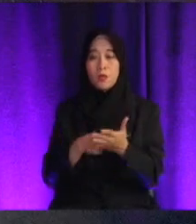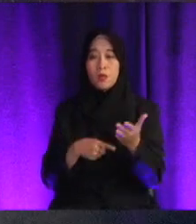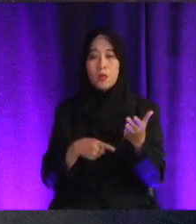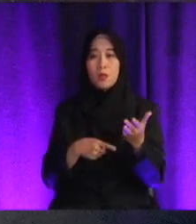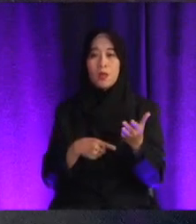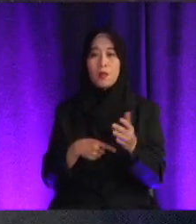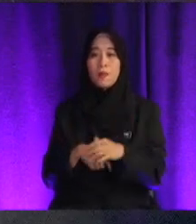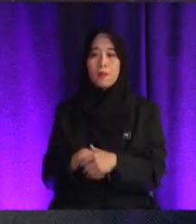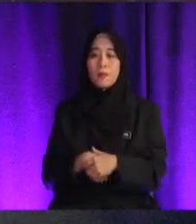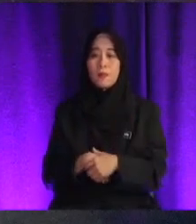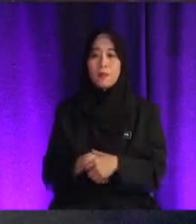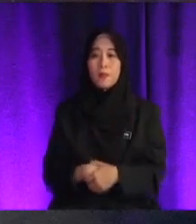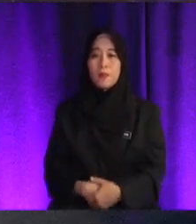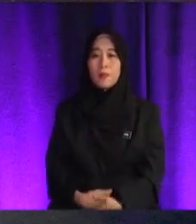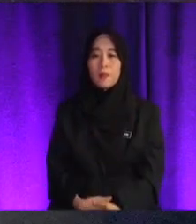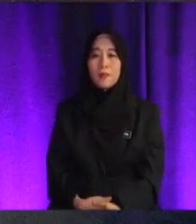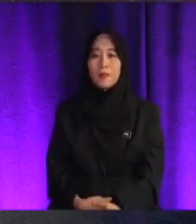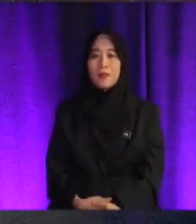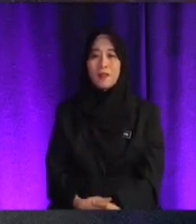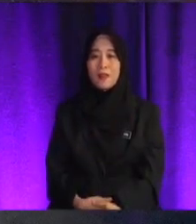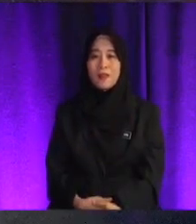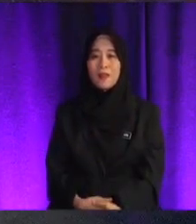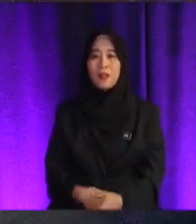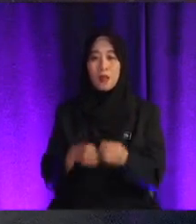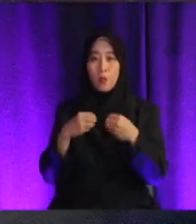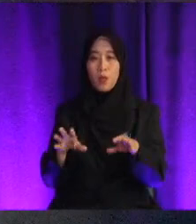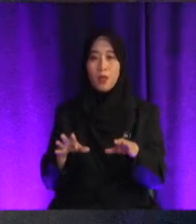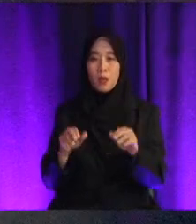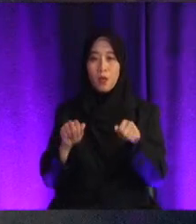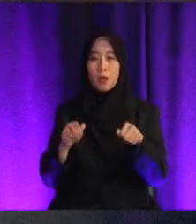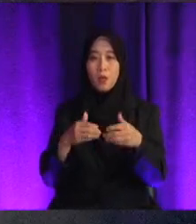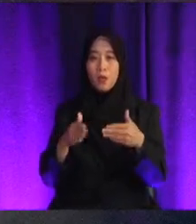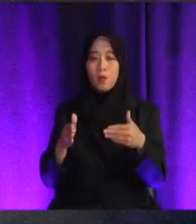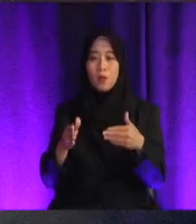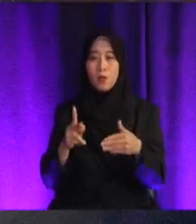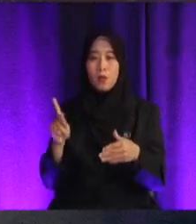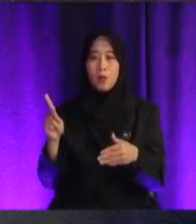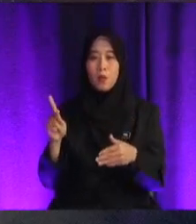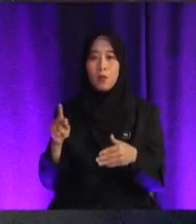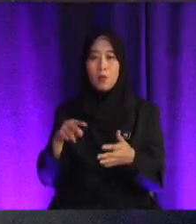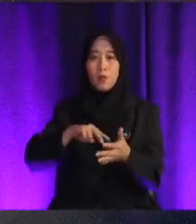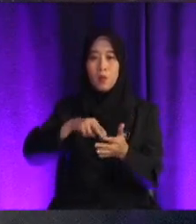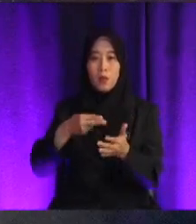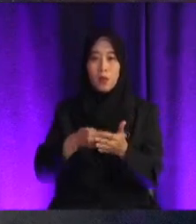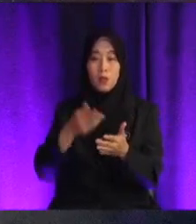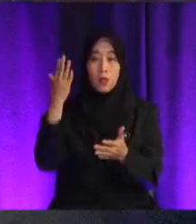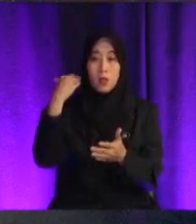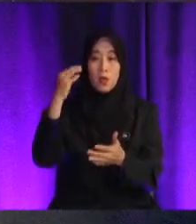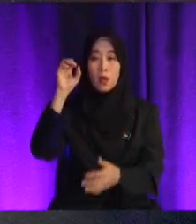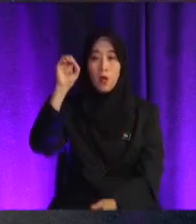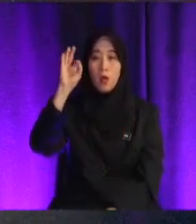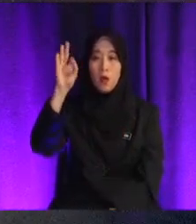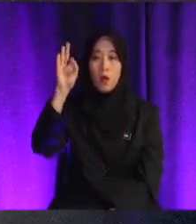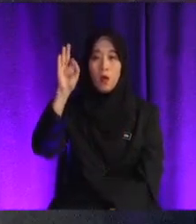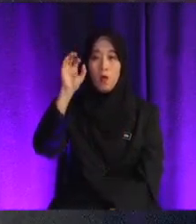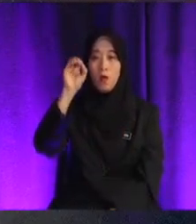dapat macam ni, saya pun kejung dah kat sini. Okey, boleh lepaskan. Okey. So macam saya ulang tadi, keadaan off, on dan sejuk. Jadi